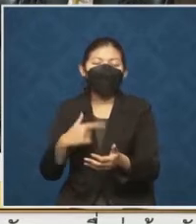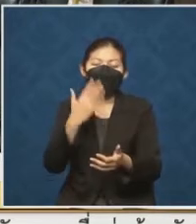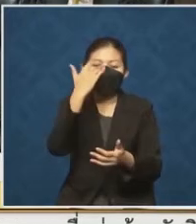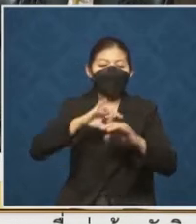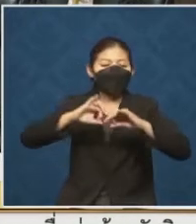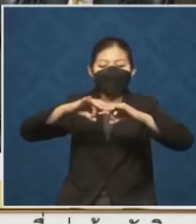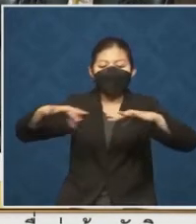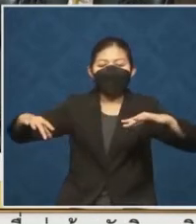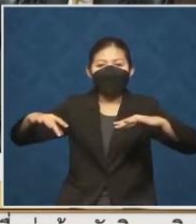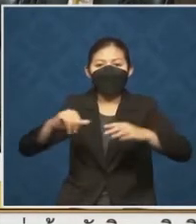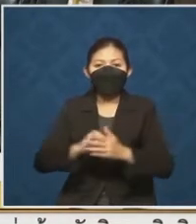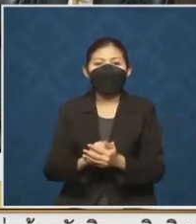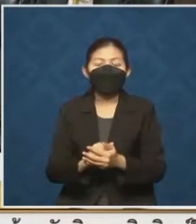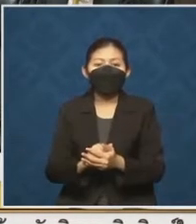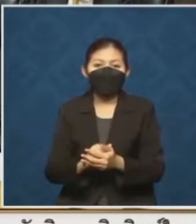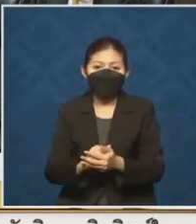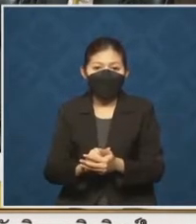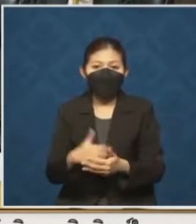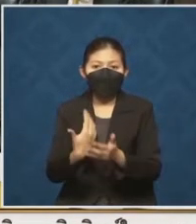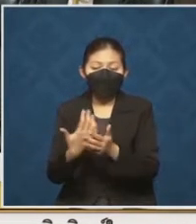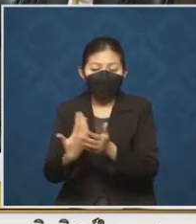ก็จำเป็นต้องพูดครับ